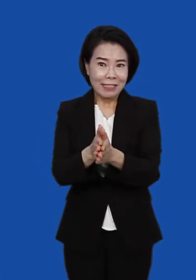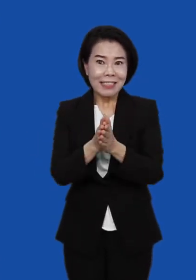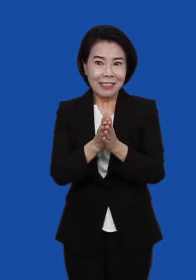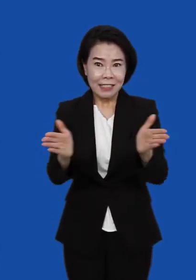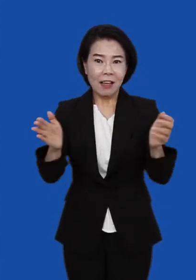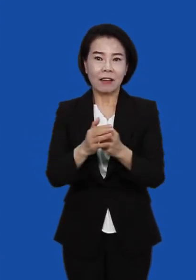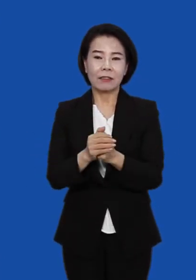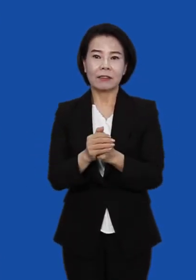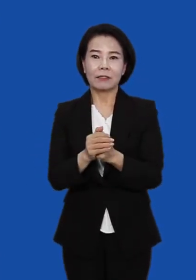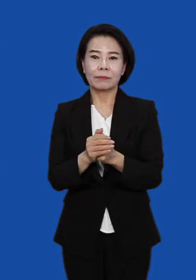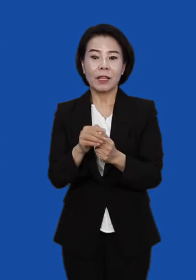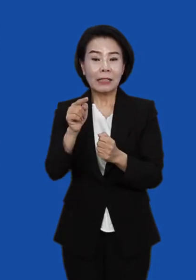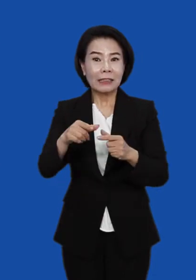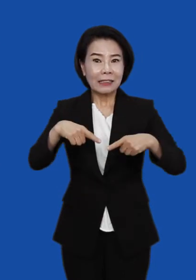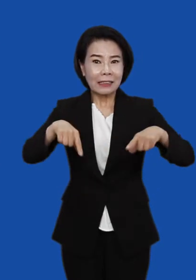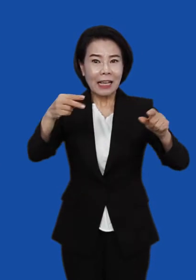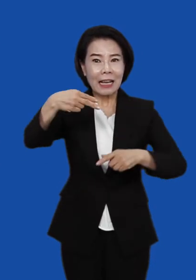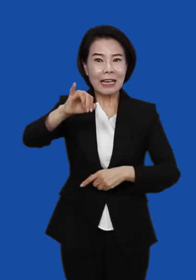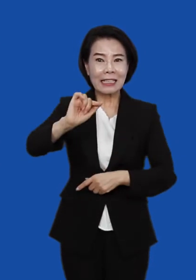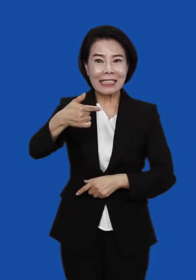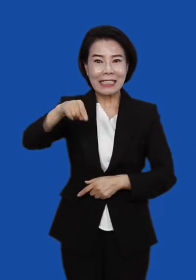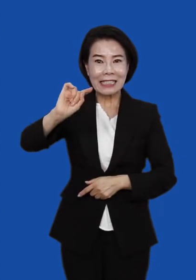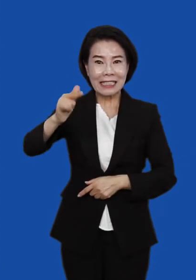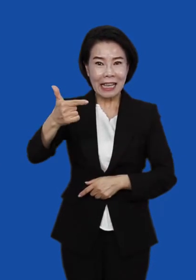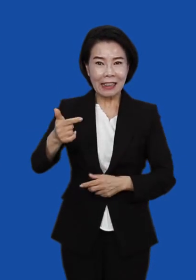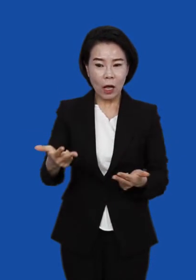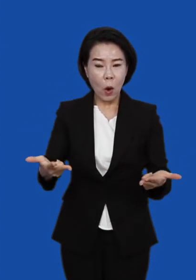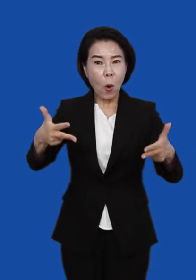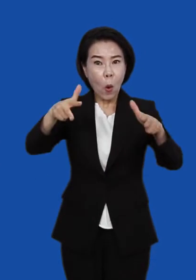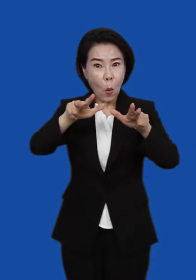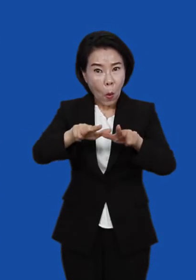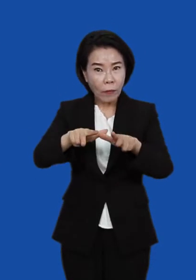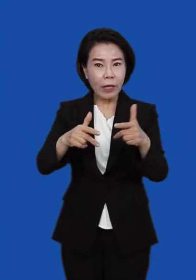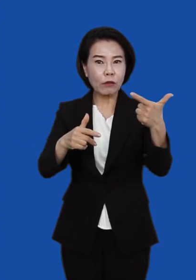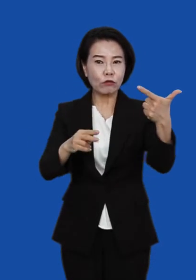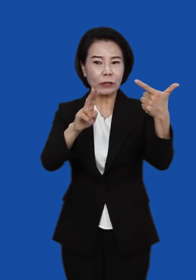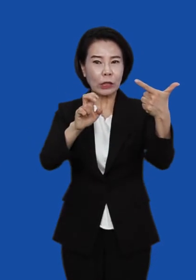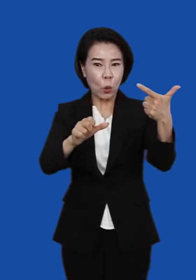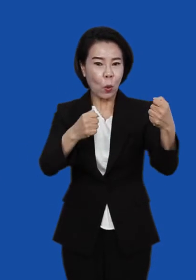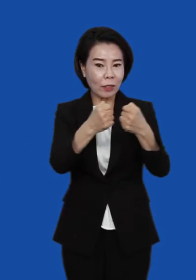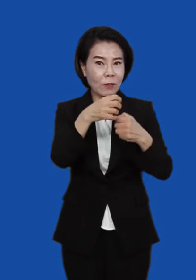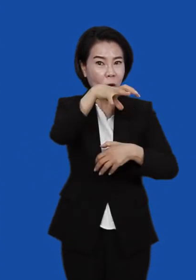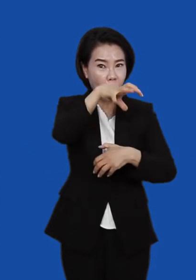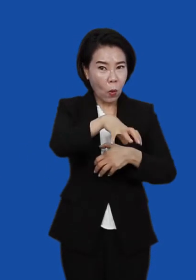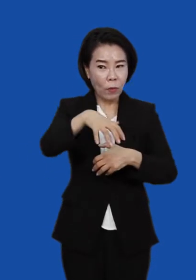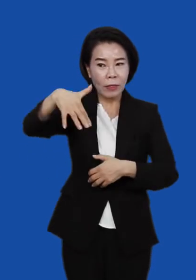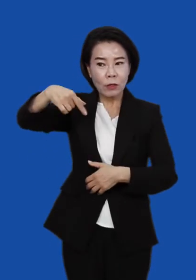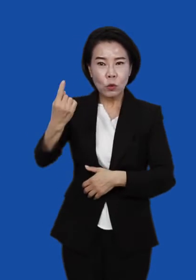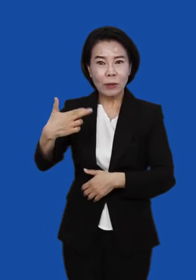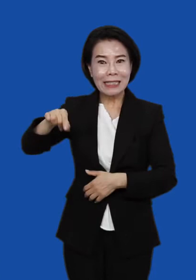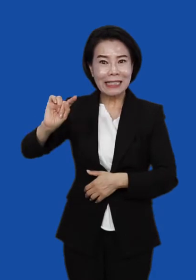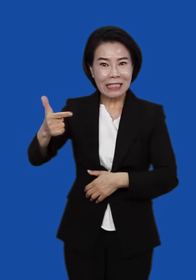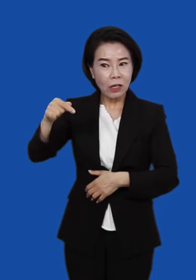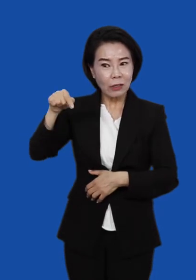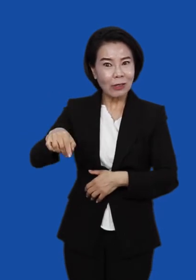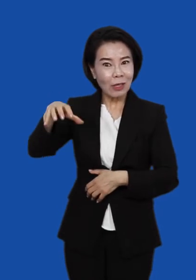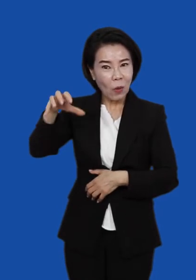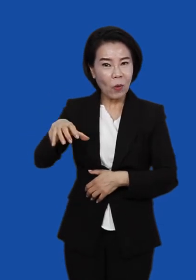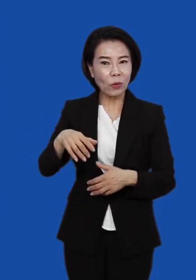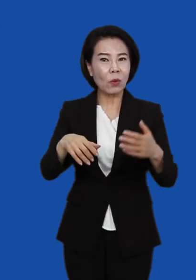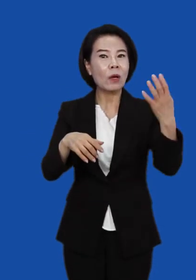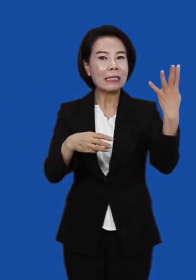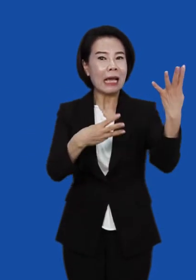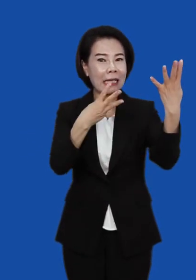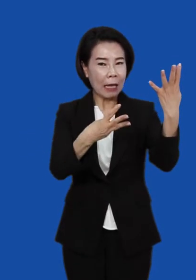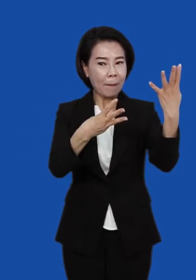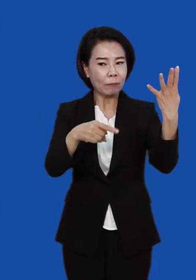이날 구도지사 권한대행은 신상공원 6.25 참전 기념탑과 조천 항일기념관 창열사,